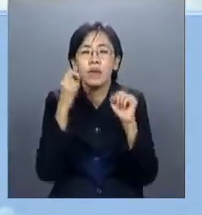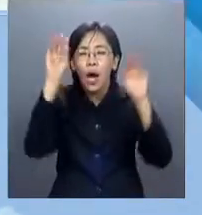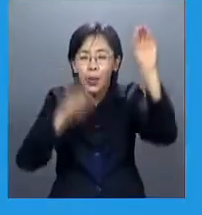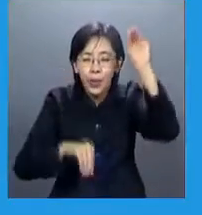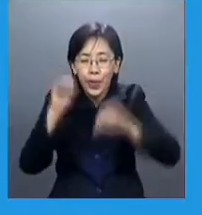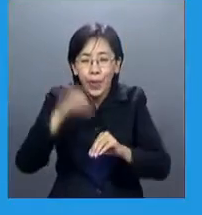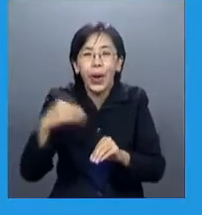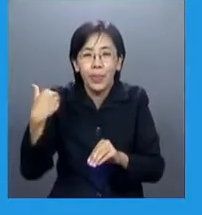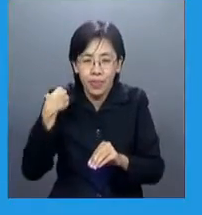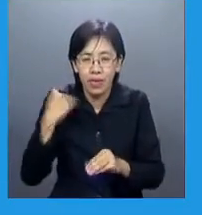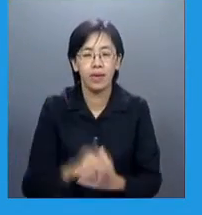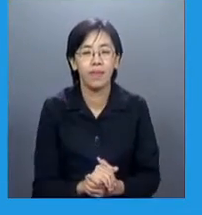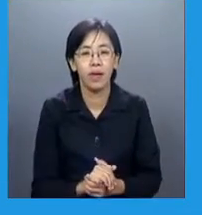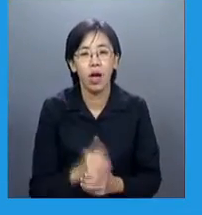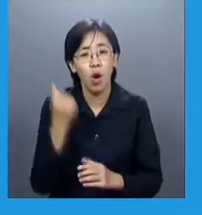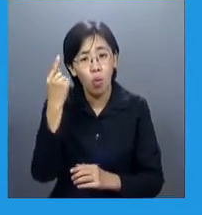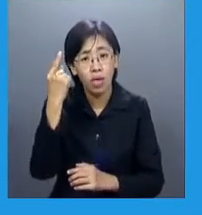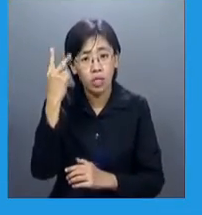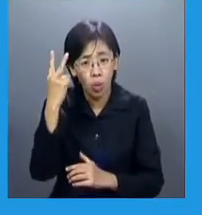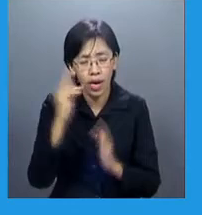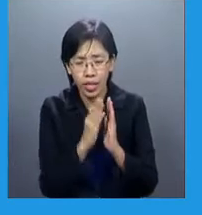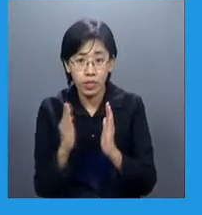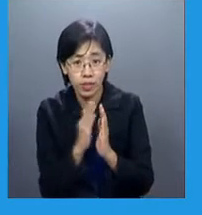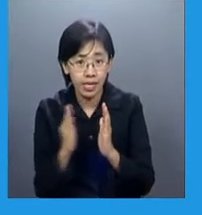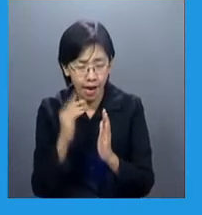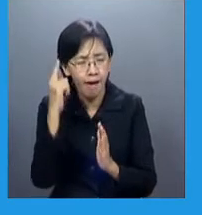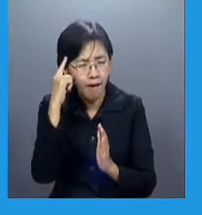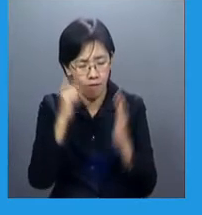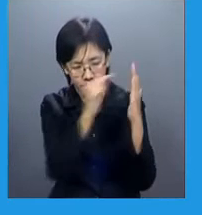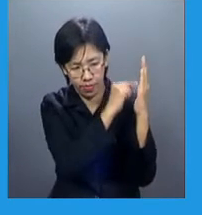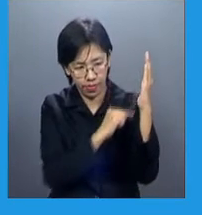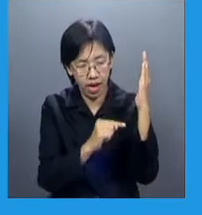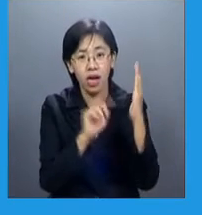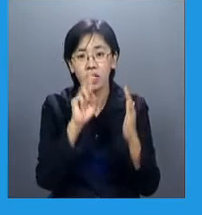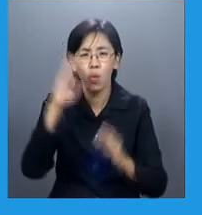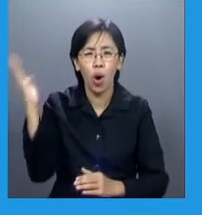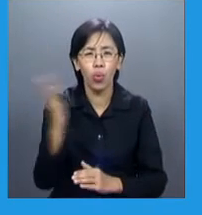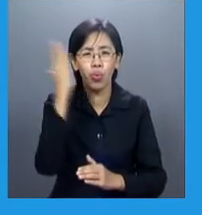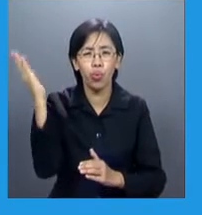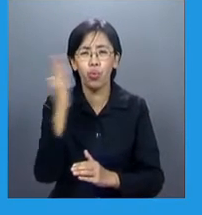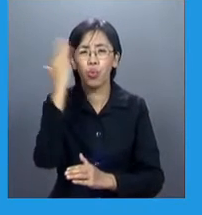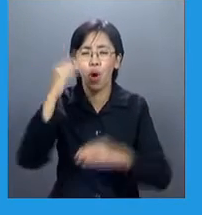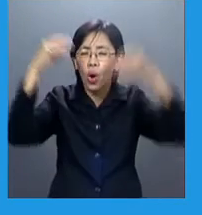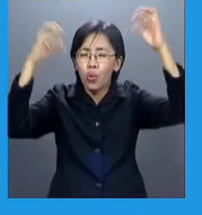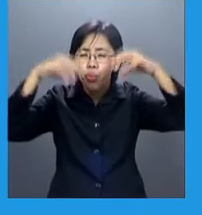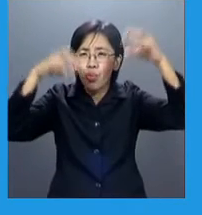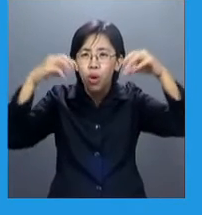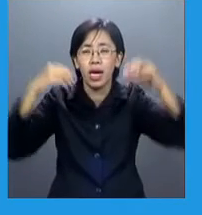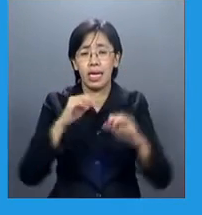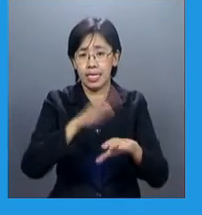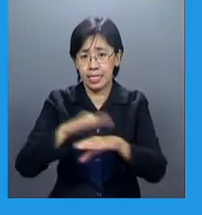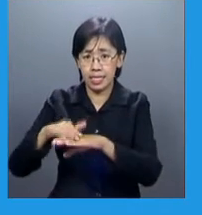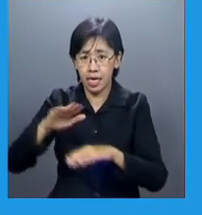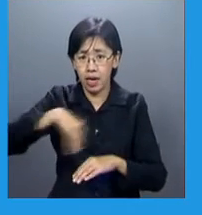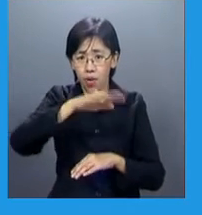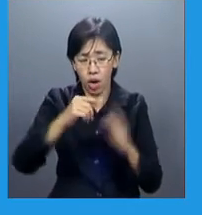นที่โดยในช่วง 1-2 วันนี้นะคะจะยังคงมีพื้นที่ซึ่งต้องระวังอันตรายจากพายุลมแรงดังที่เห็นอยู่นี้ค่ะจึงขอให้ประชาชนในบริ